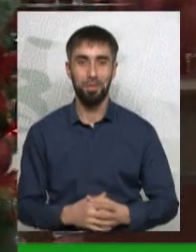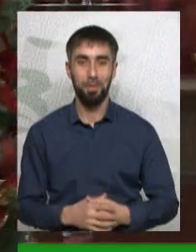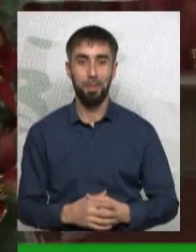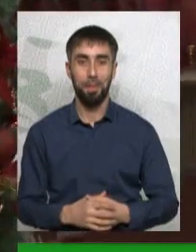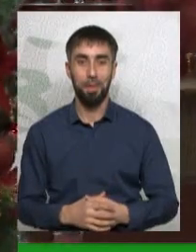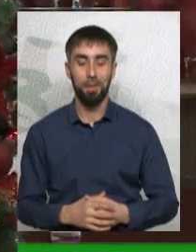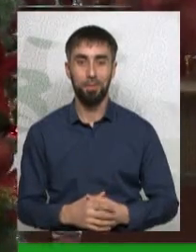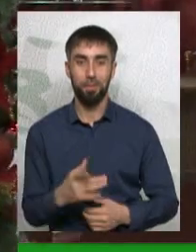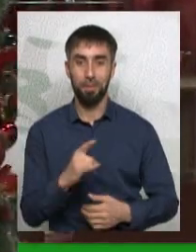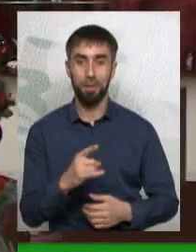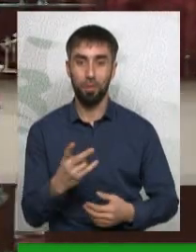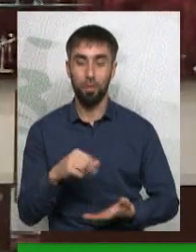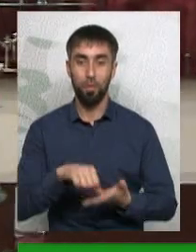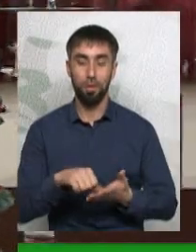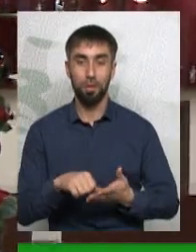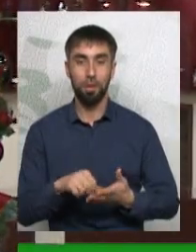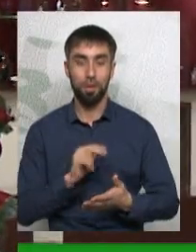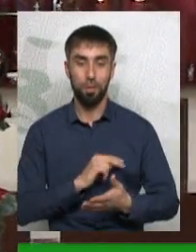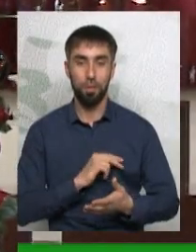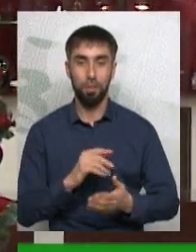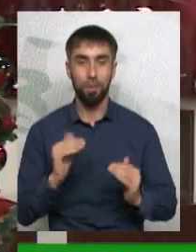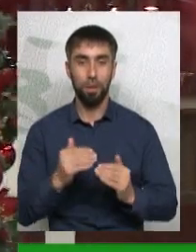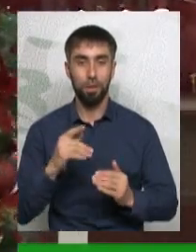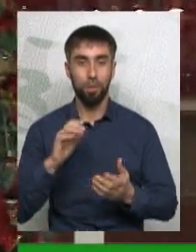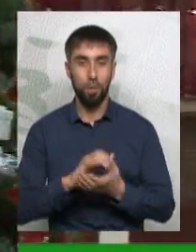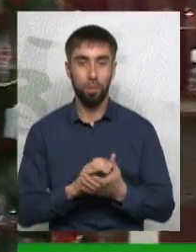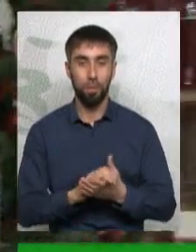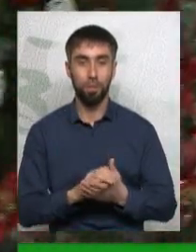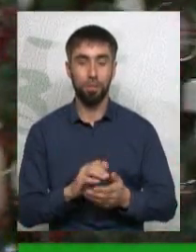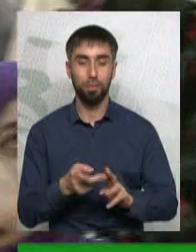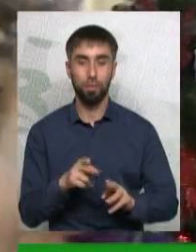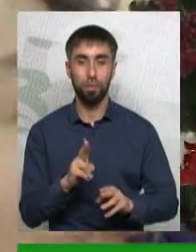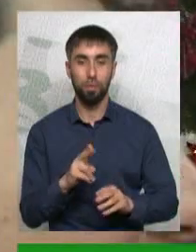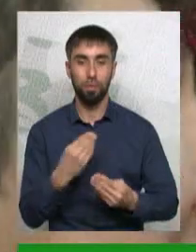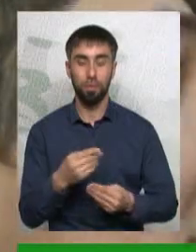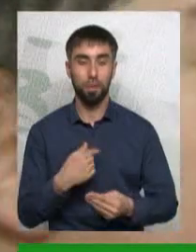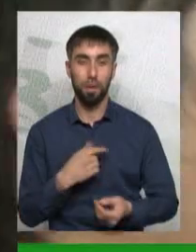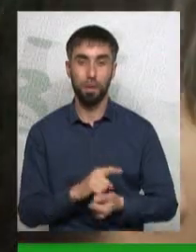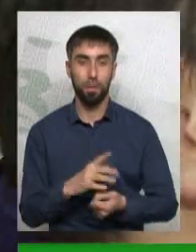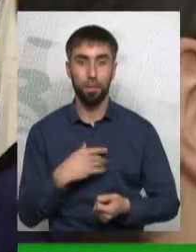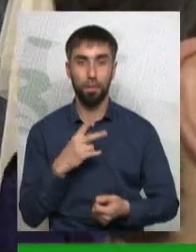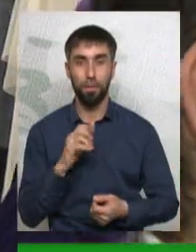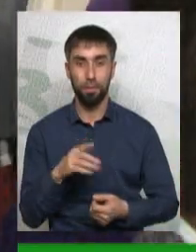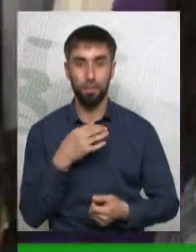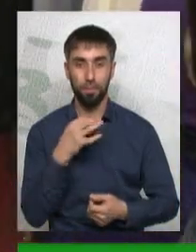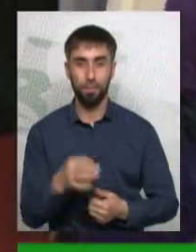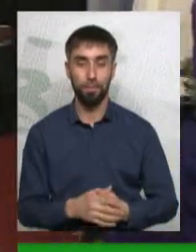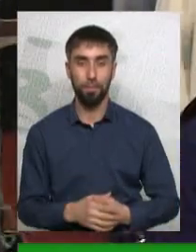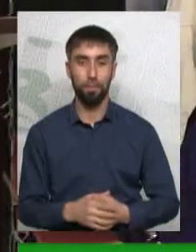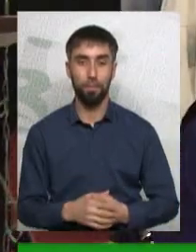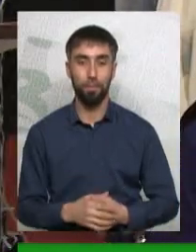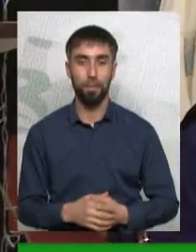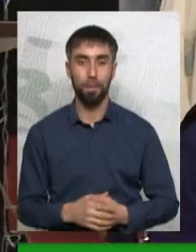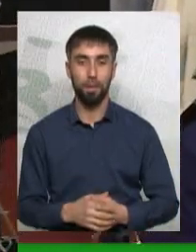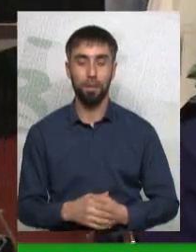должен будешь участвовать в работе команды моего знакомого. Это твой долг. Я не обязан. Нет. Не будешь?